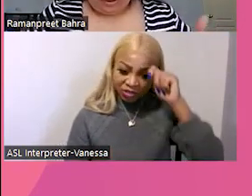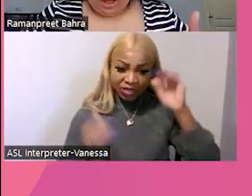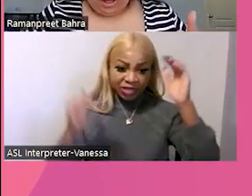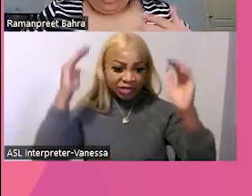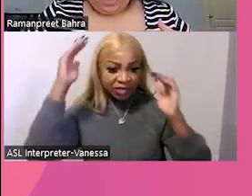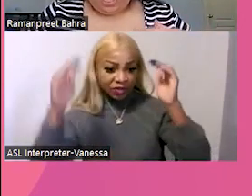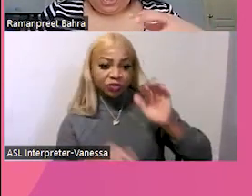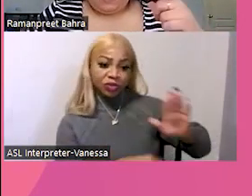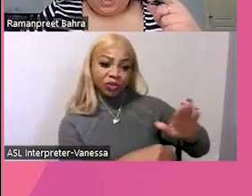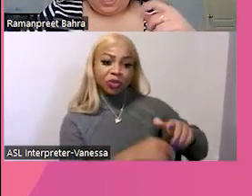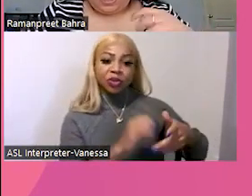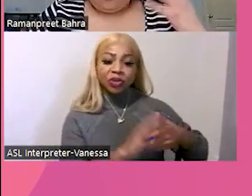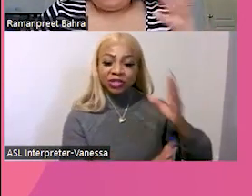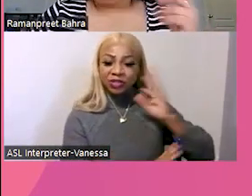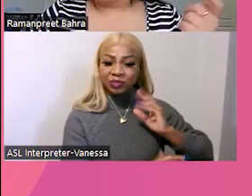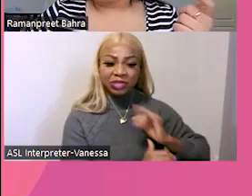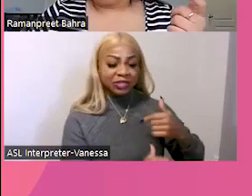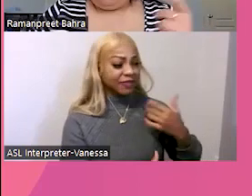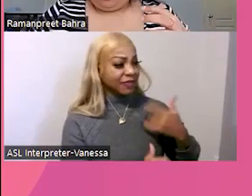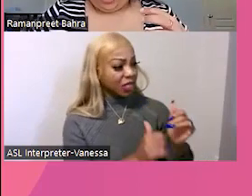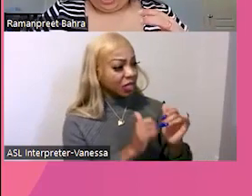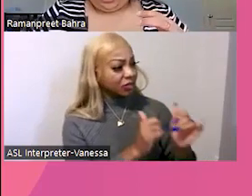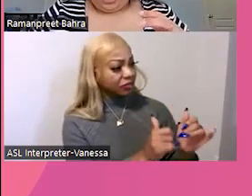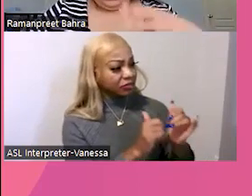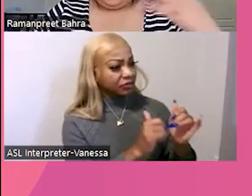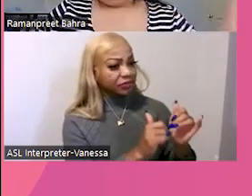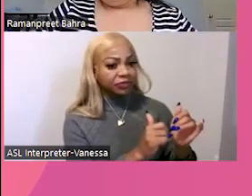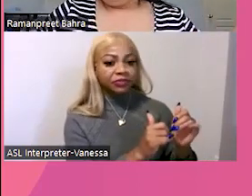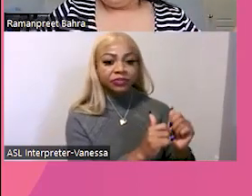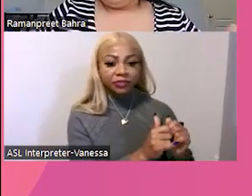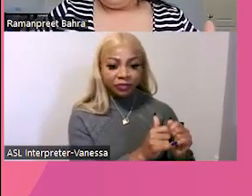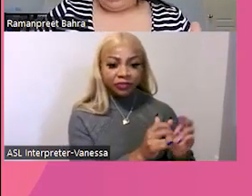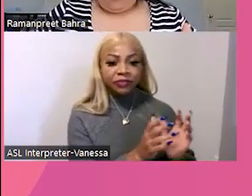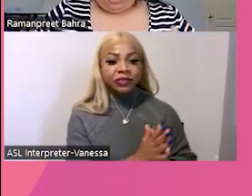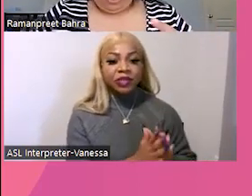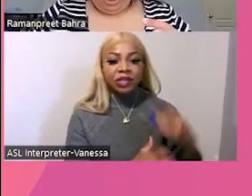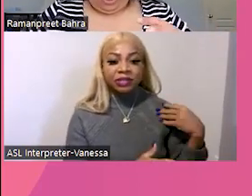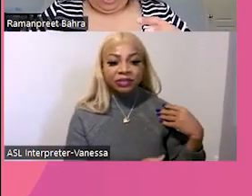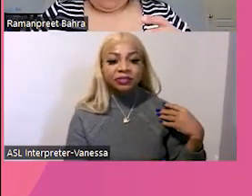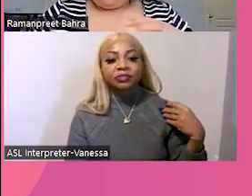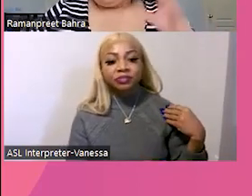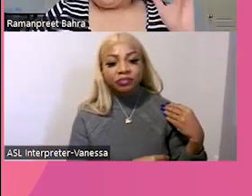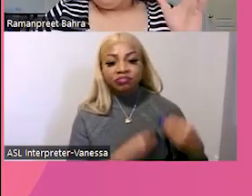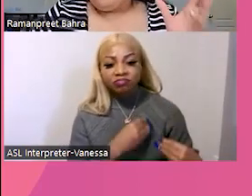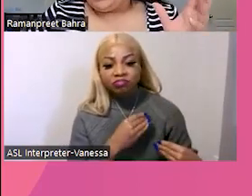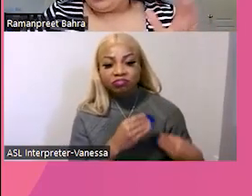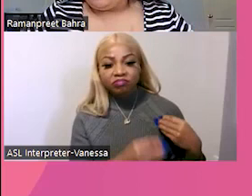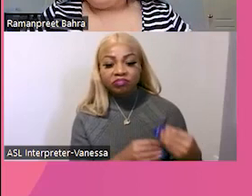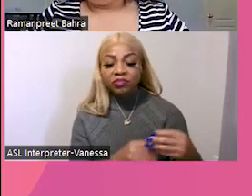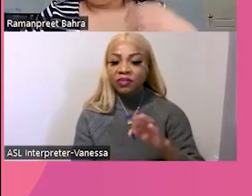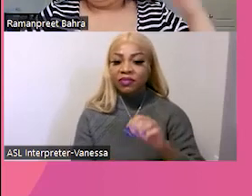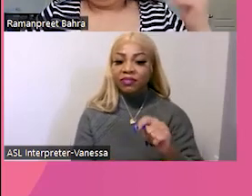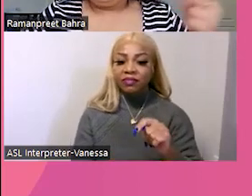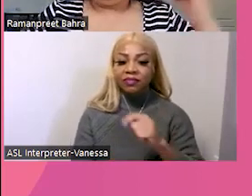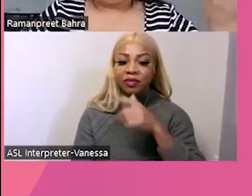en tant que jeune et adulte et Sally, je m'identifie à elle car c'est une connexion